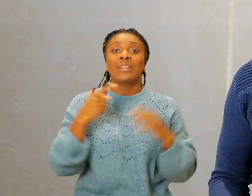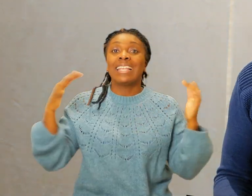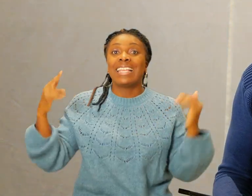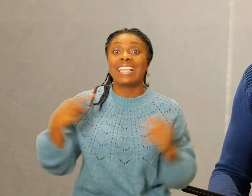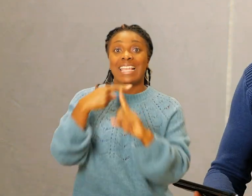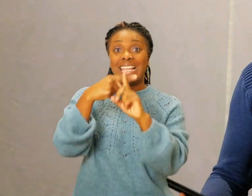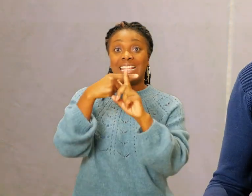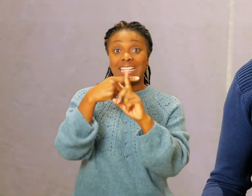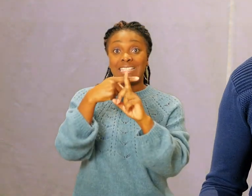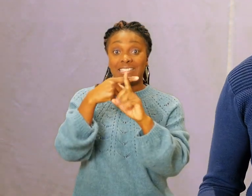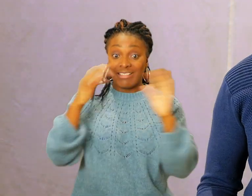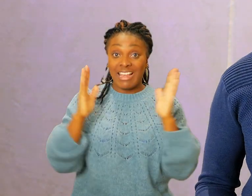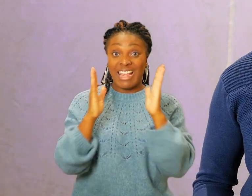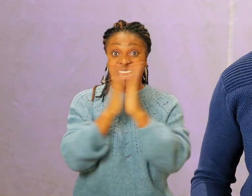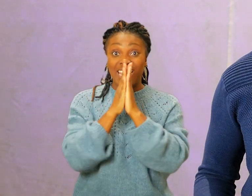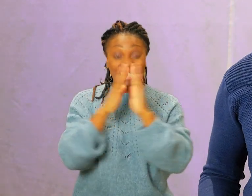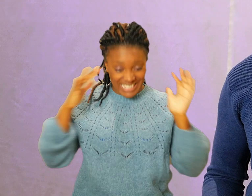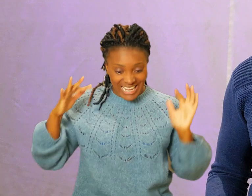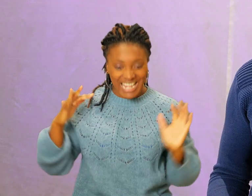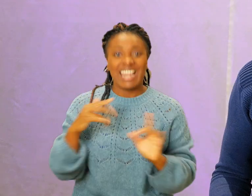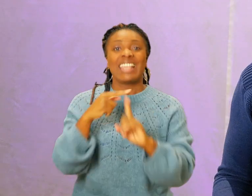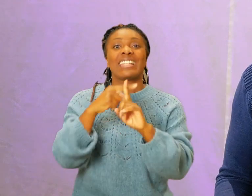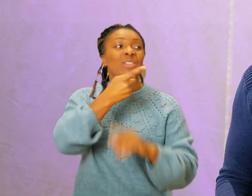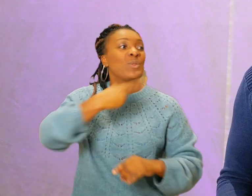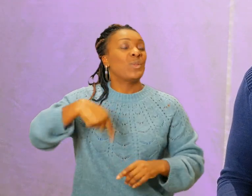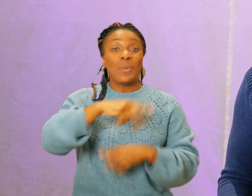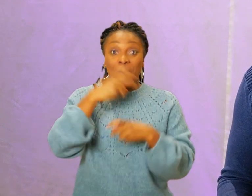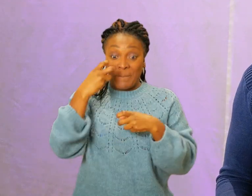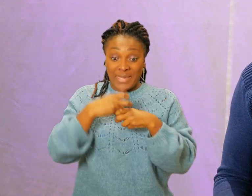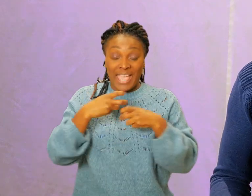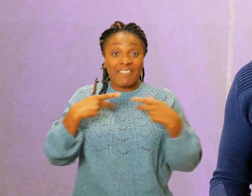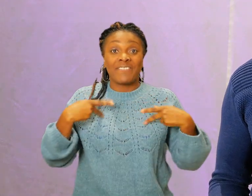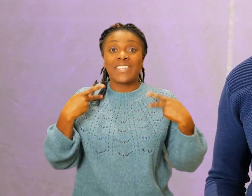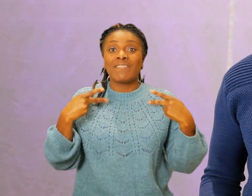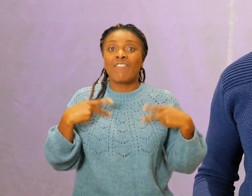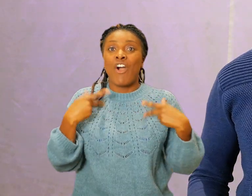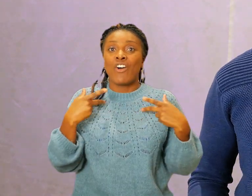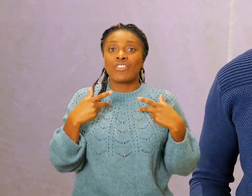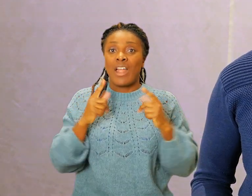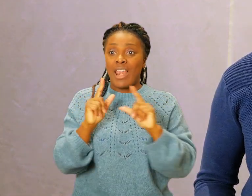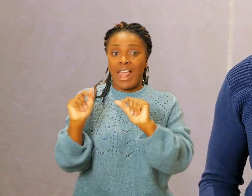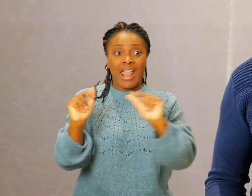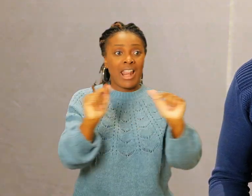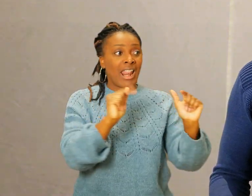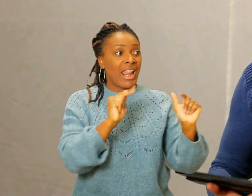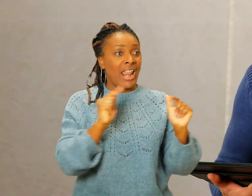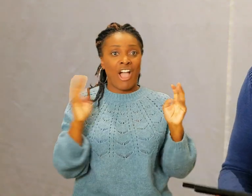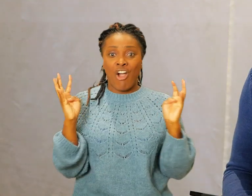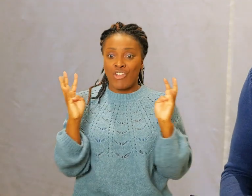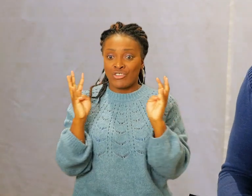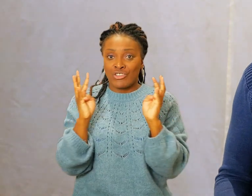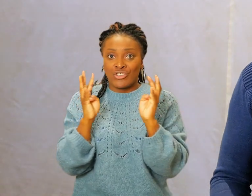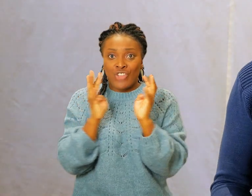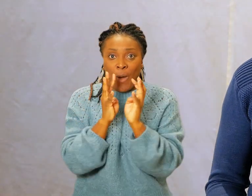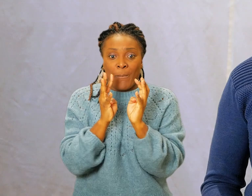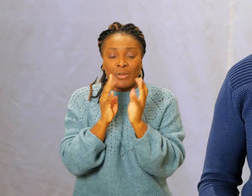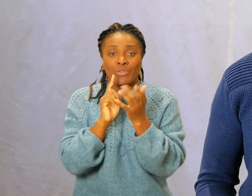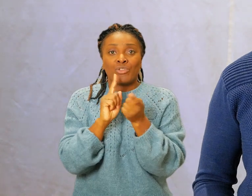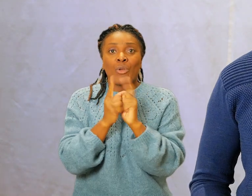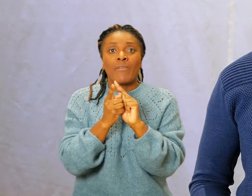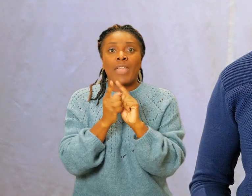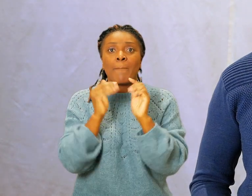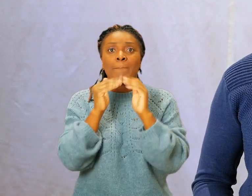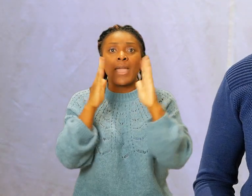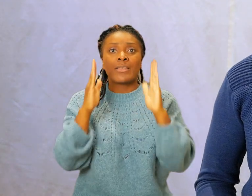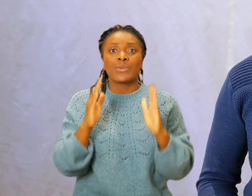dont tu fais partie, dont je fais partie, nous sommes les pierres vivantes. Et Dieu t'a choisi, Dieu m'a choisi pour former cette maison